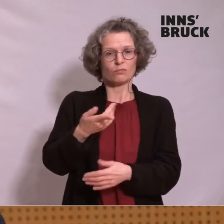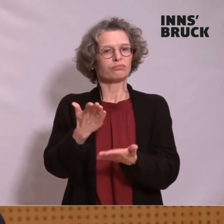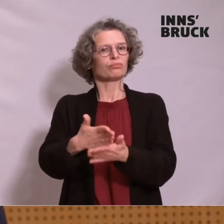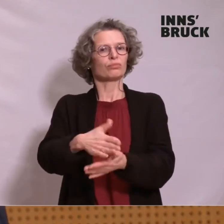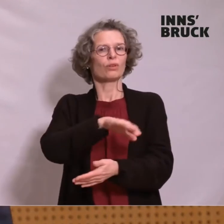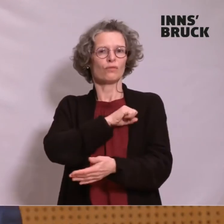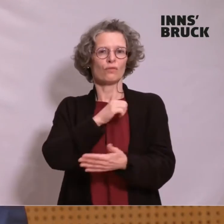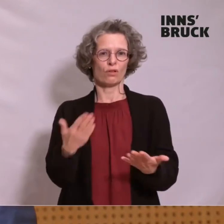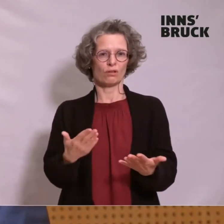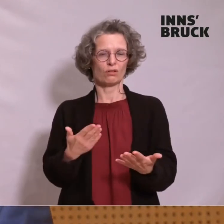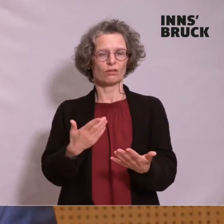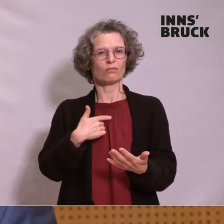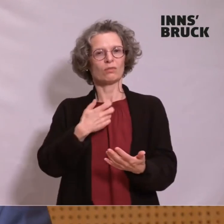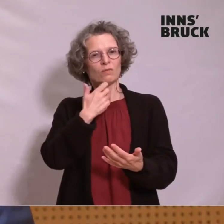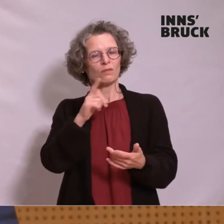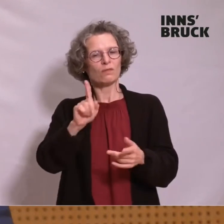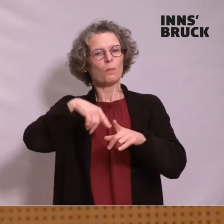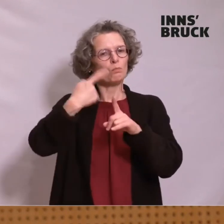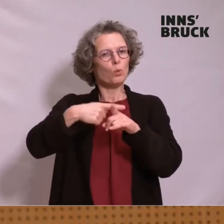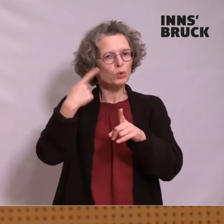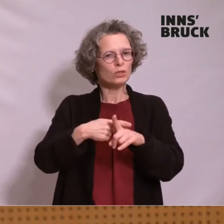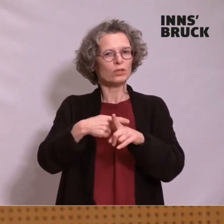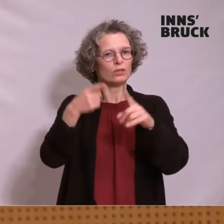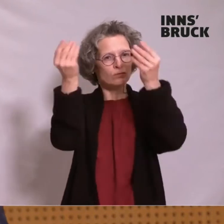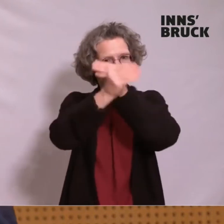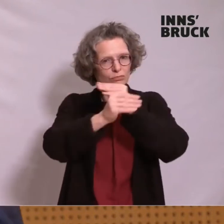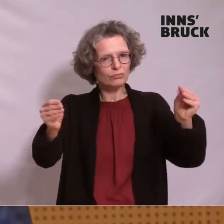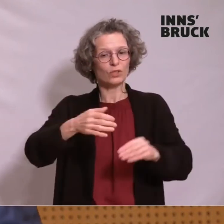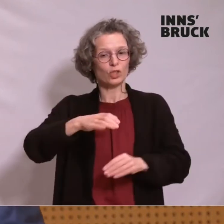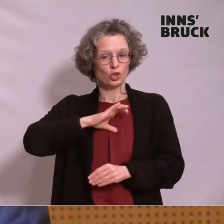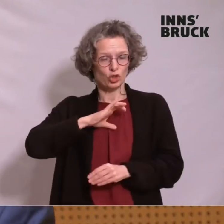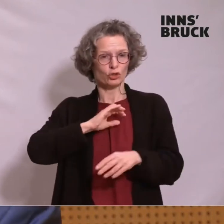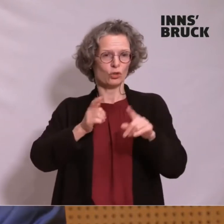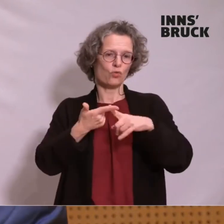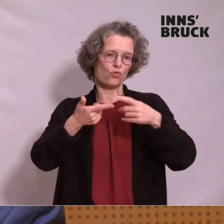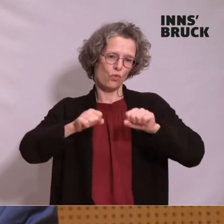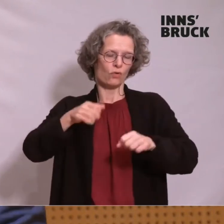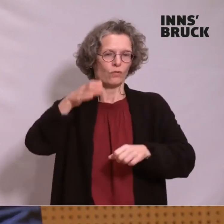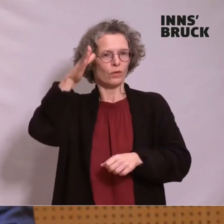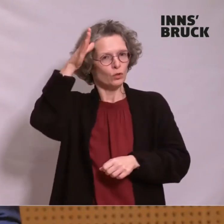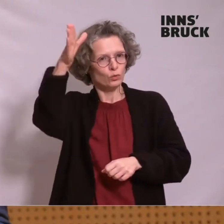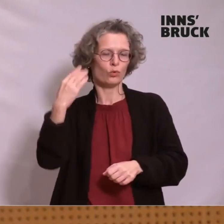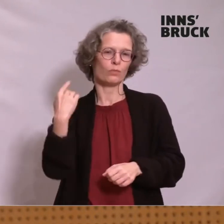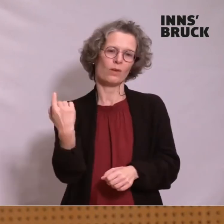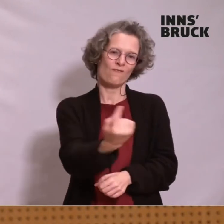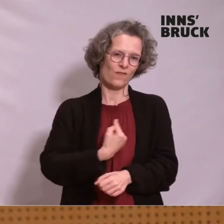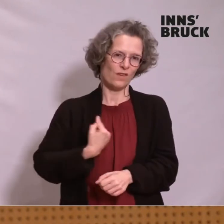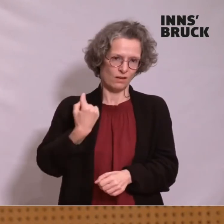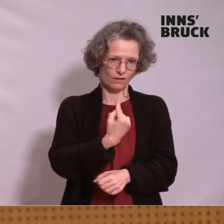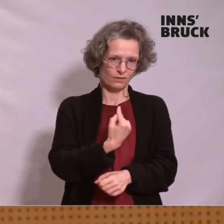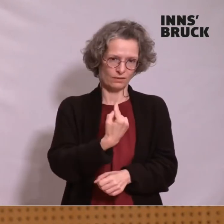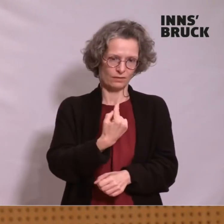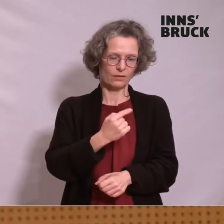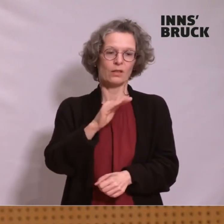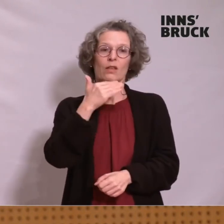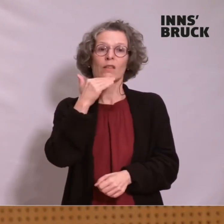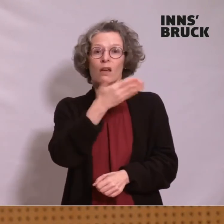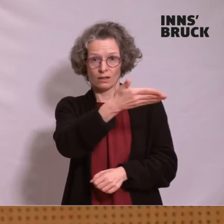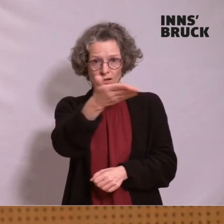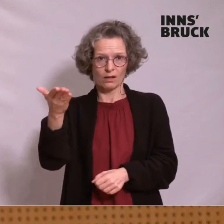einfach als positives Statement der Chancen und Möglichkeiten in den Raum stellen. Danke an alle,